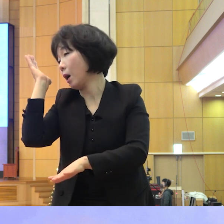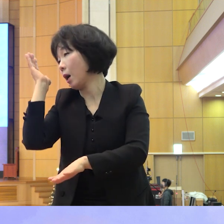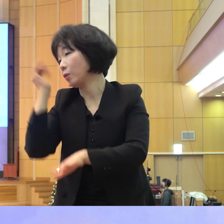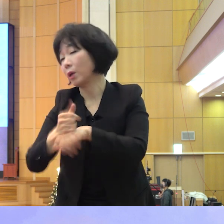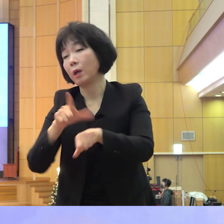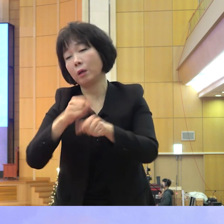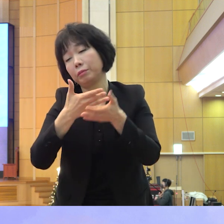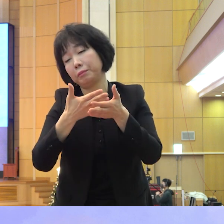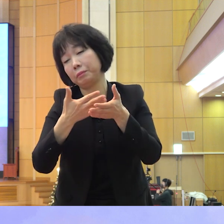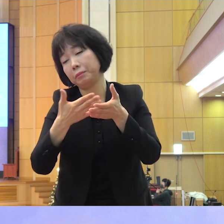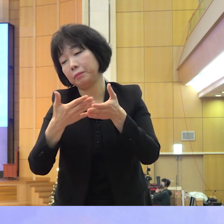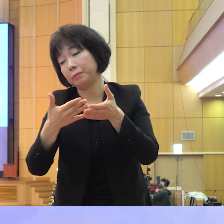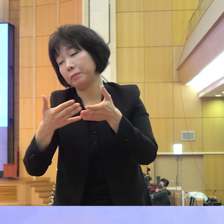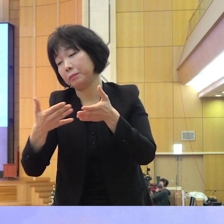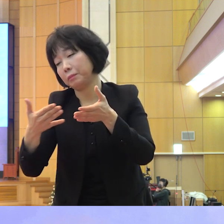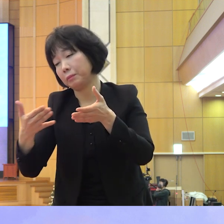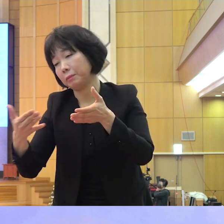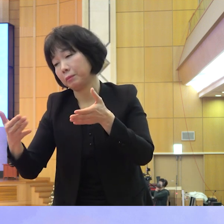세월이 흘러